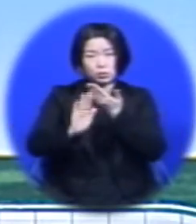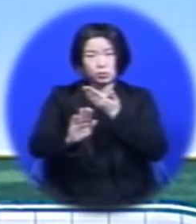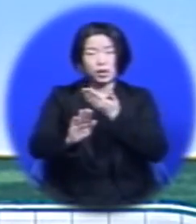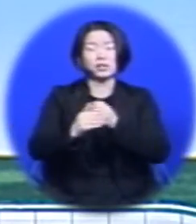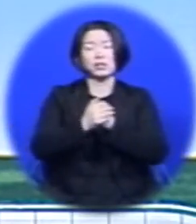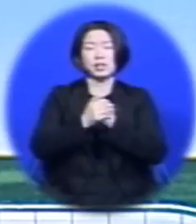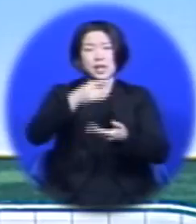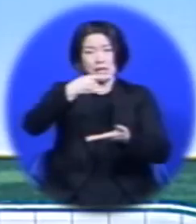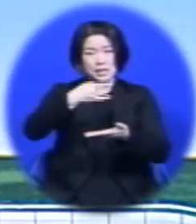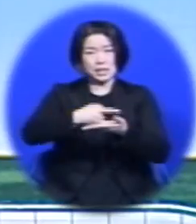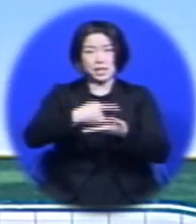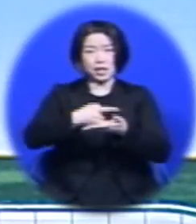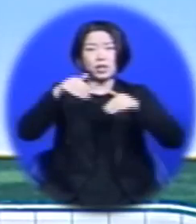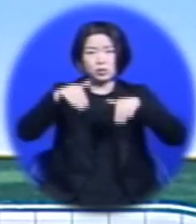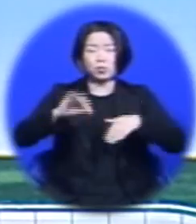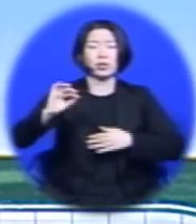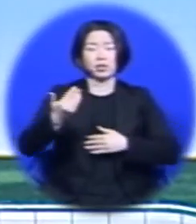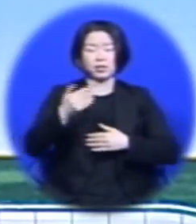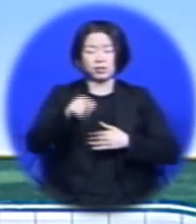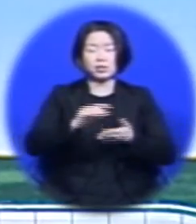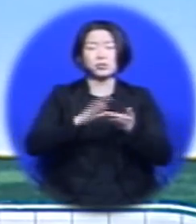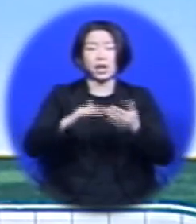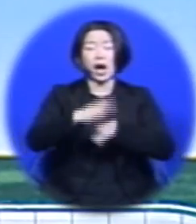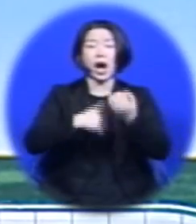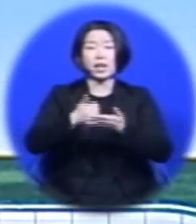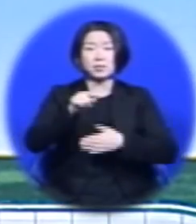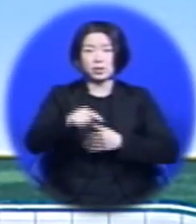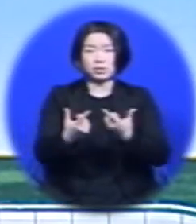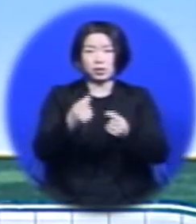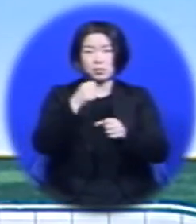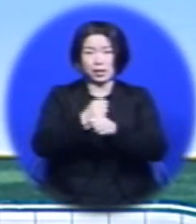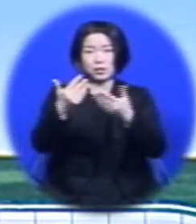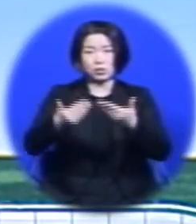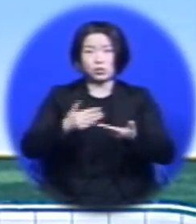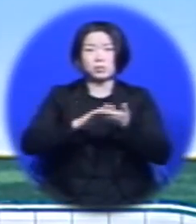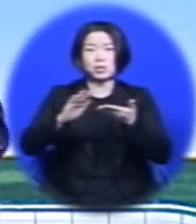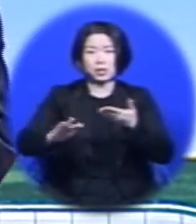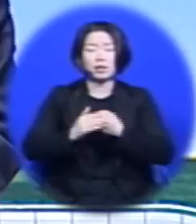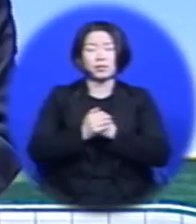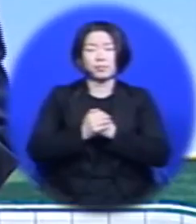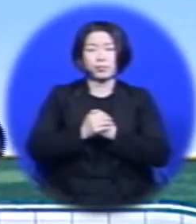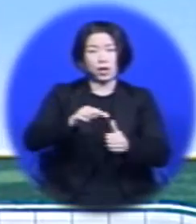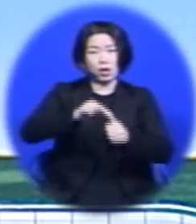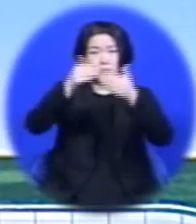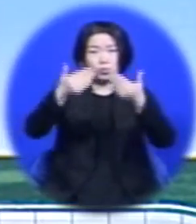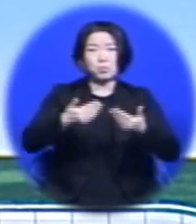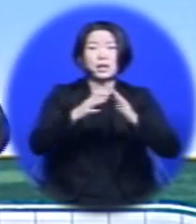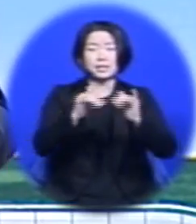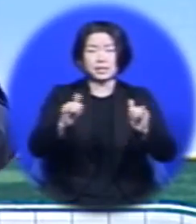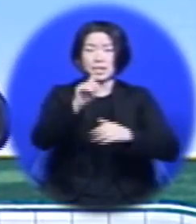종이 된건 초 하나님이 우리를 그렇게 만들어 주시는 겁니다 구원 받은 자를